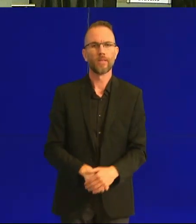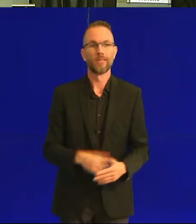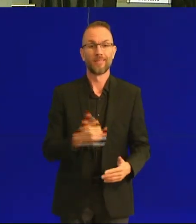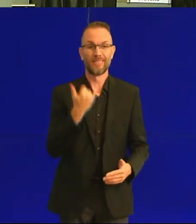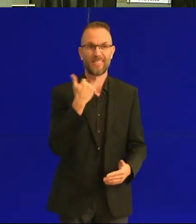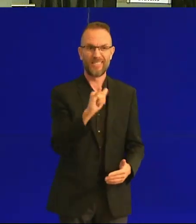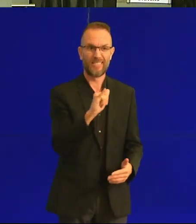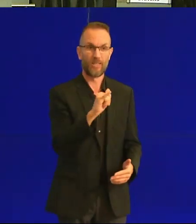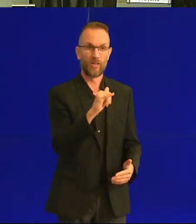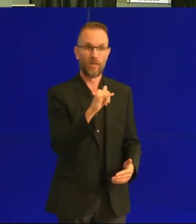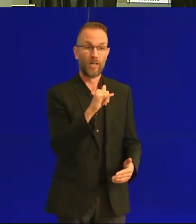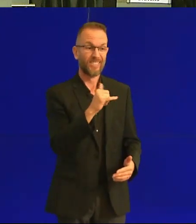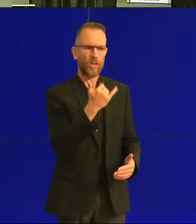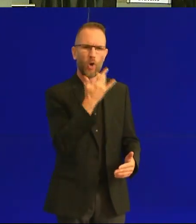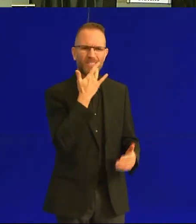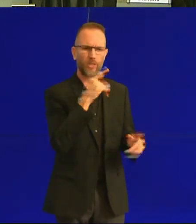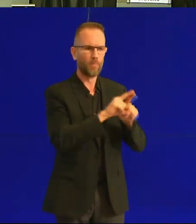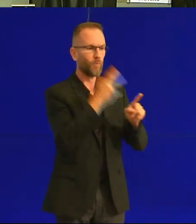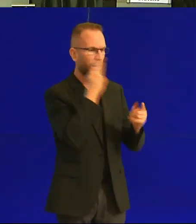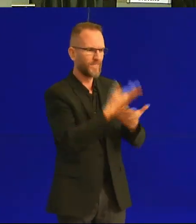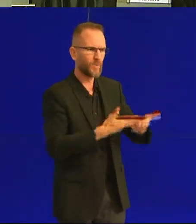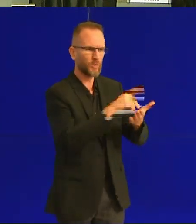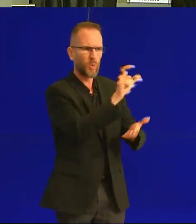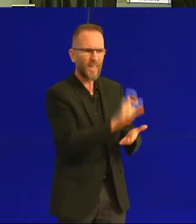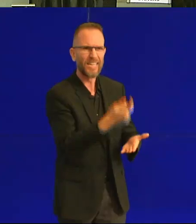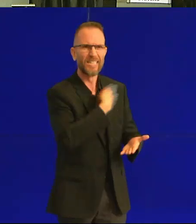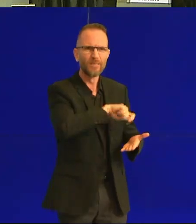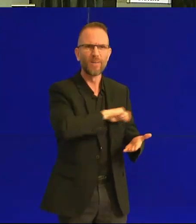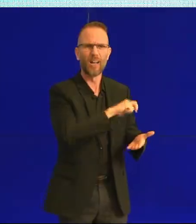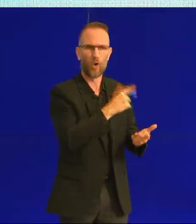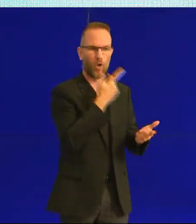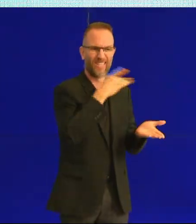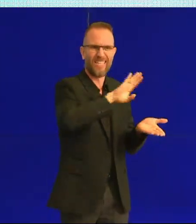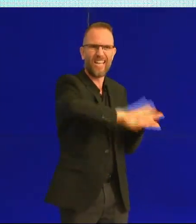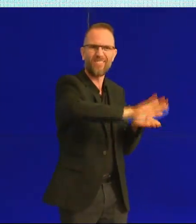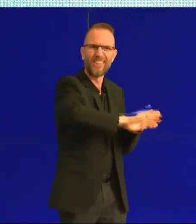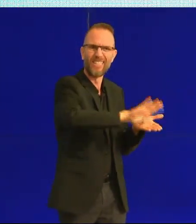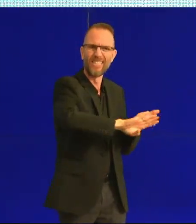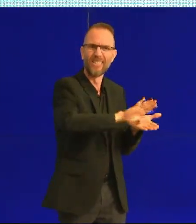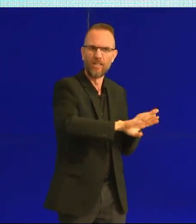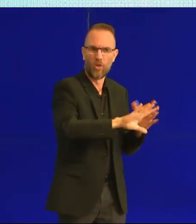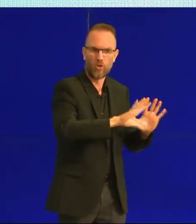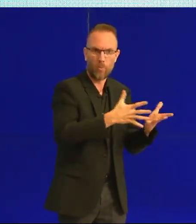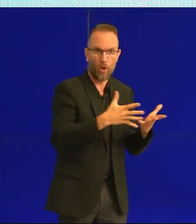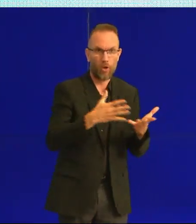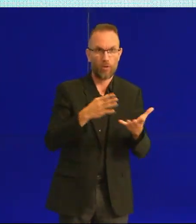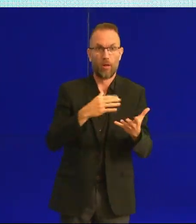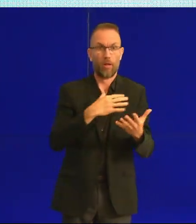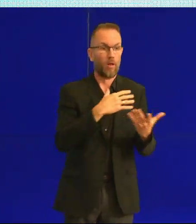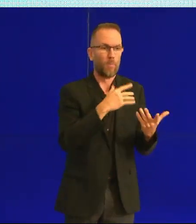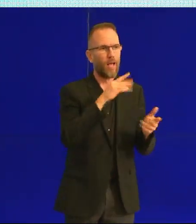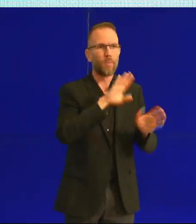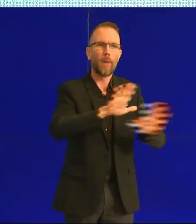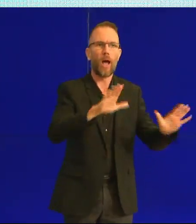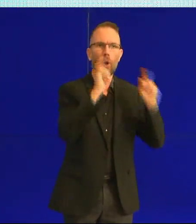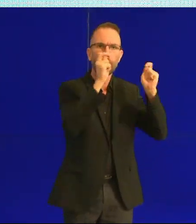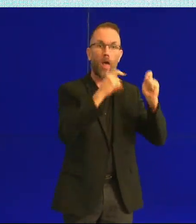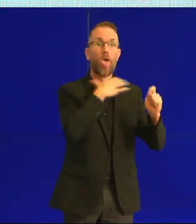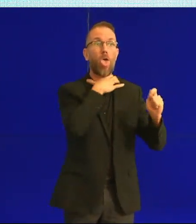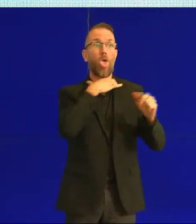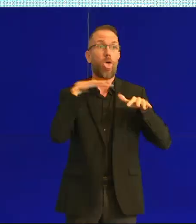ou pas en belgique nous avons traversé une période